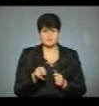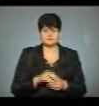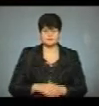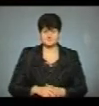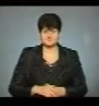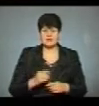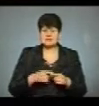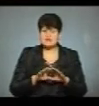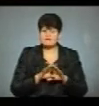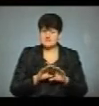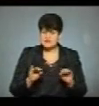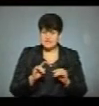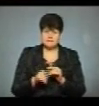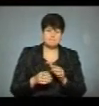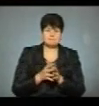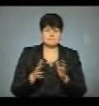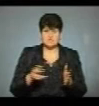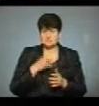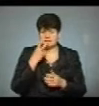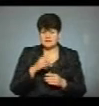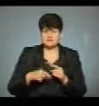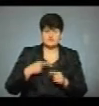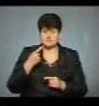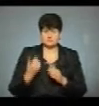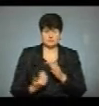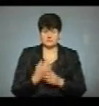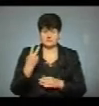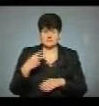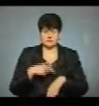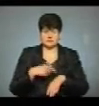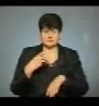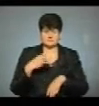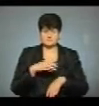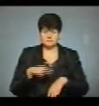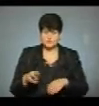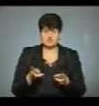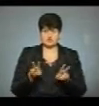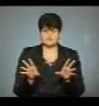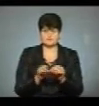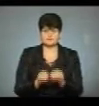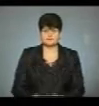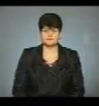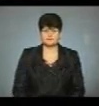На цьому у мене все. Більше дивіться у наступному випуску новин о 20:30. Залишайтеся із нами.